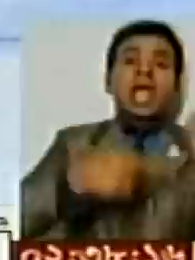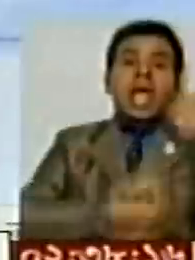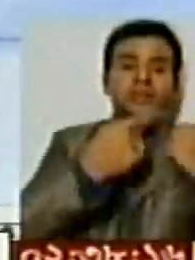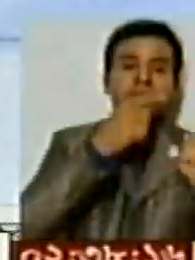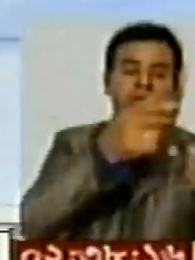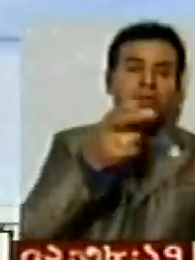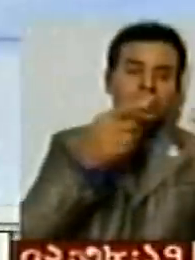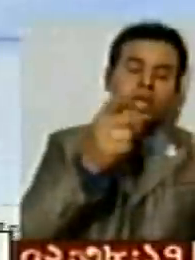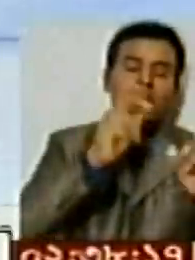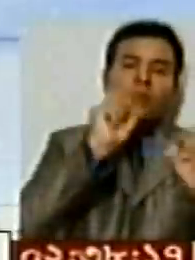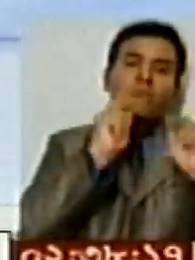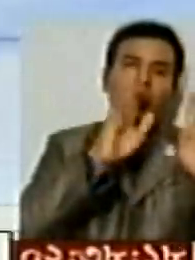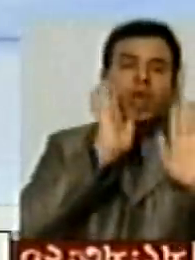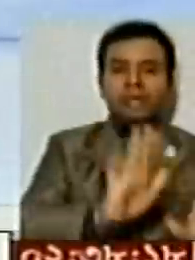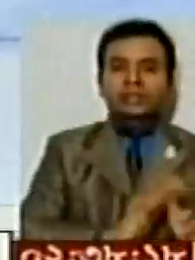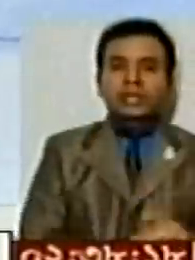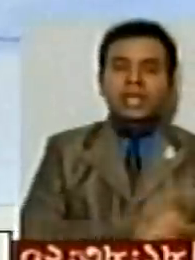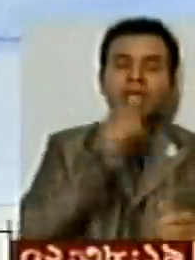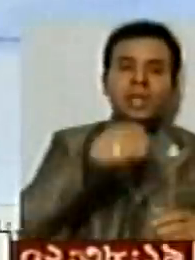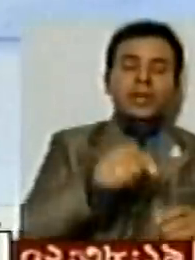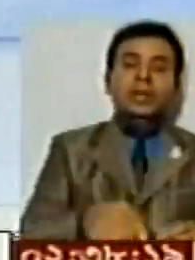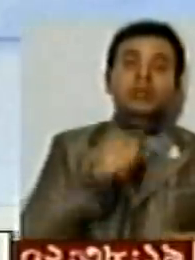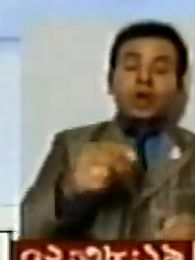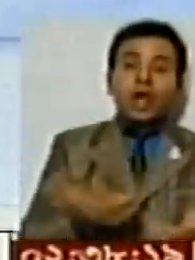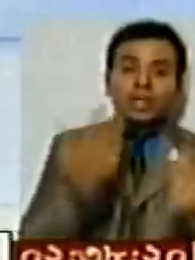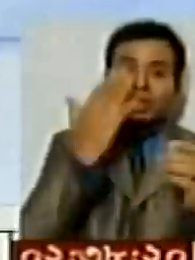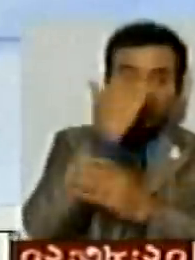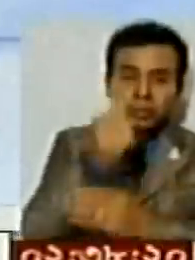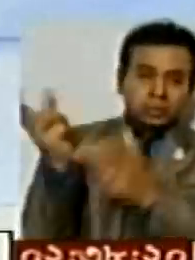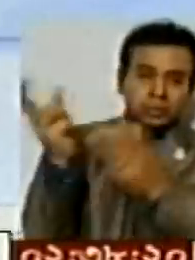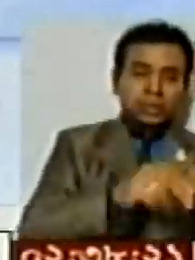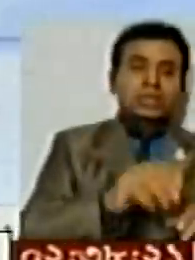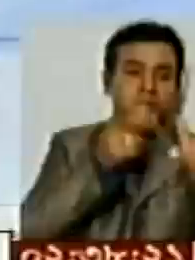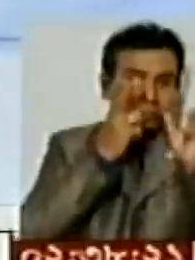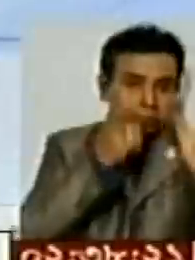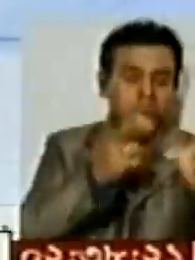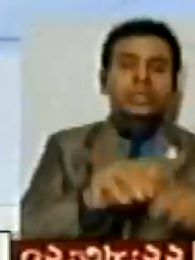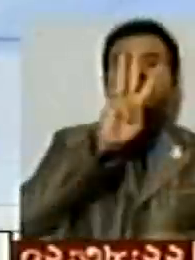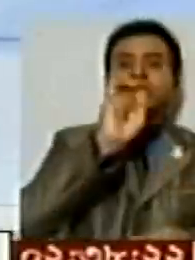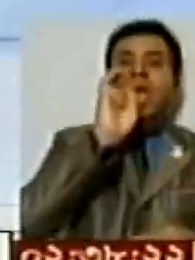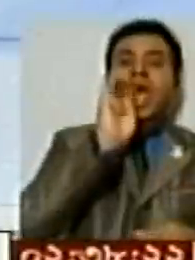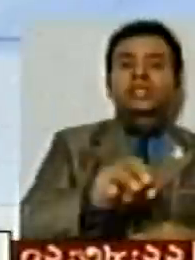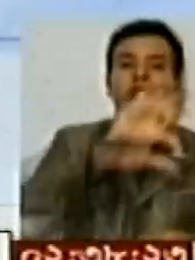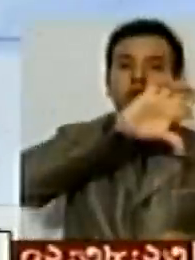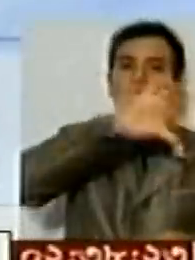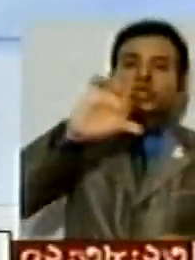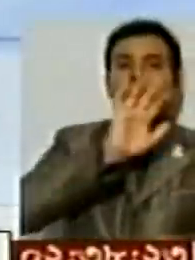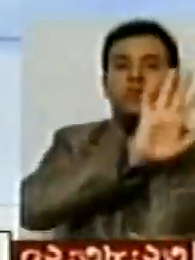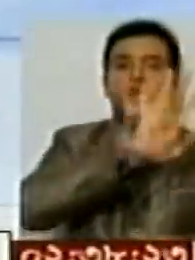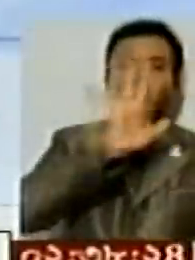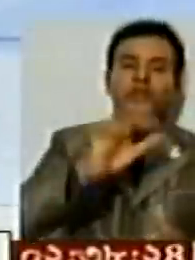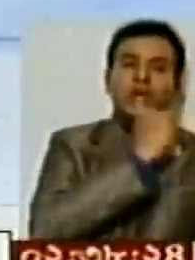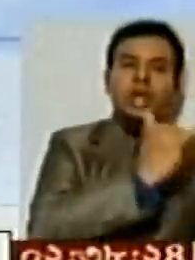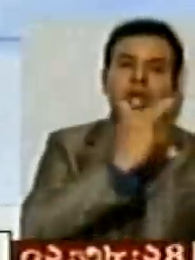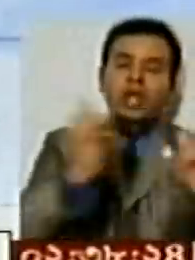প্রতিদিনই বলে থাকি। সেই প্রতিষ্ঠানগুলো হলো 615টি প্রতিষ্ঠান এবং এই প্রতিষ্ঠানগুলির মাধ্যমে আমরা তাৎক্ষণিকভাবে কোয়ারেন্টাইন সেবা